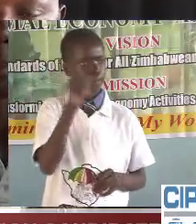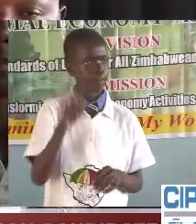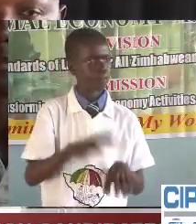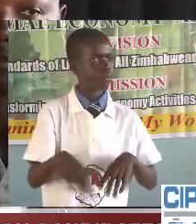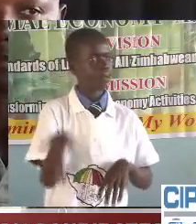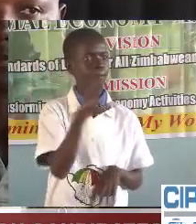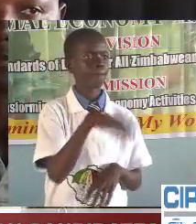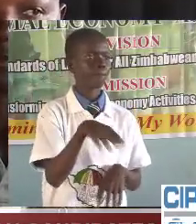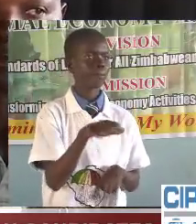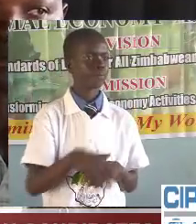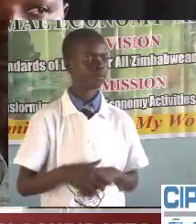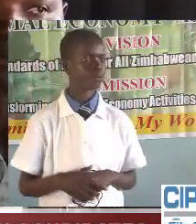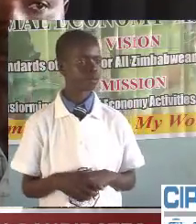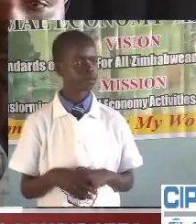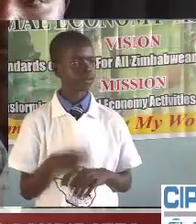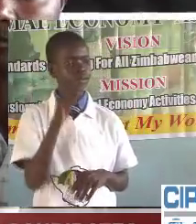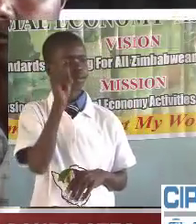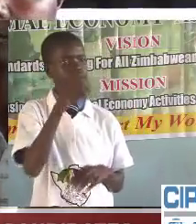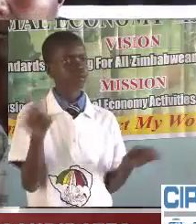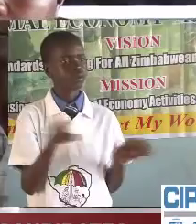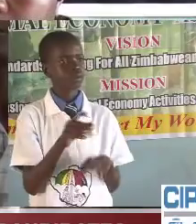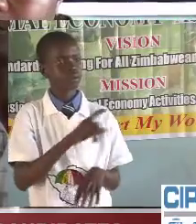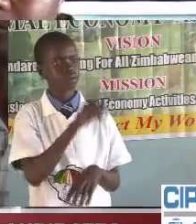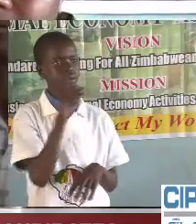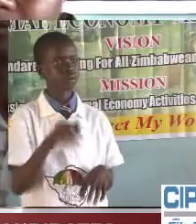kuti muchatiitirei.